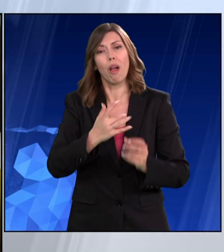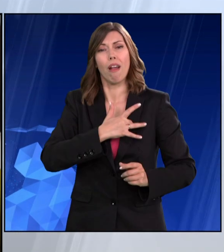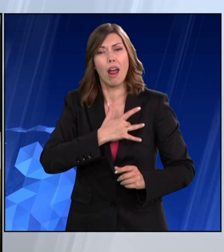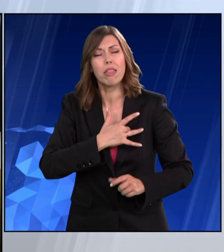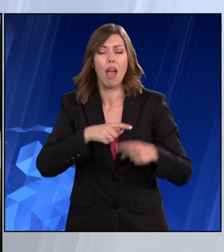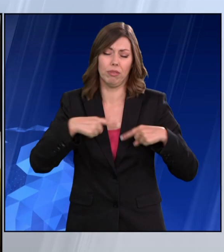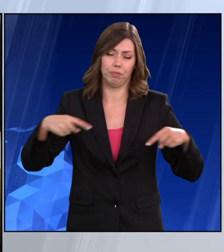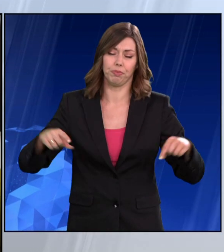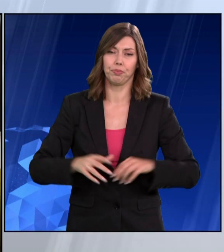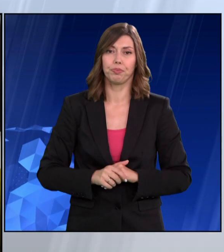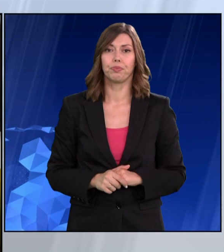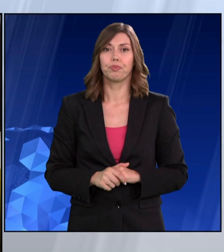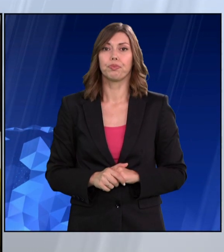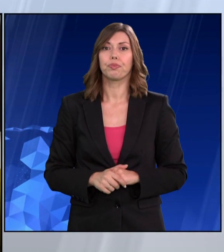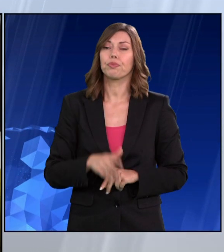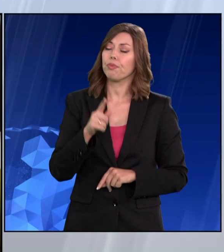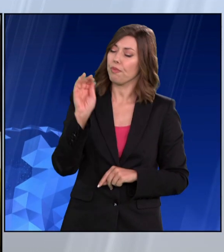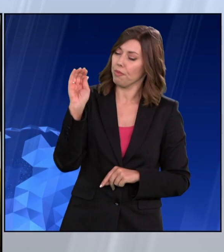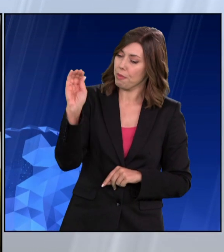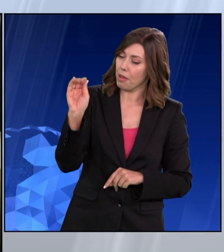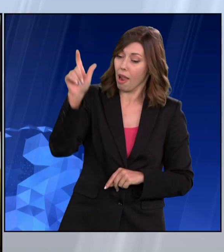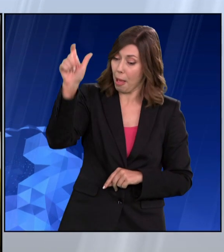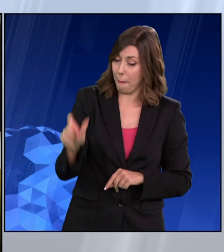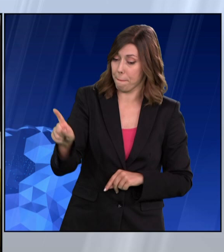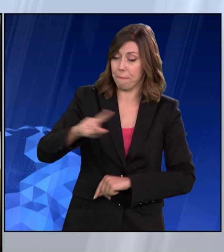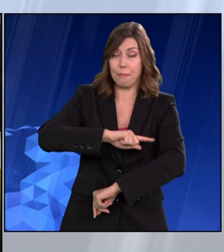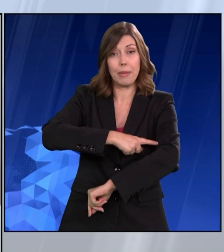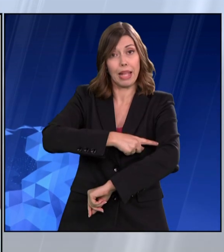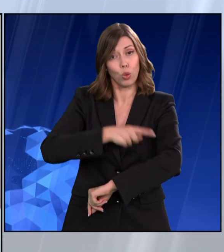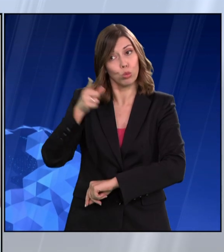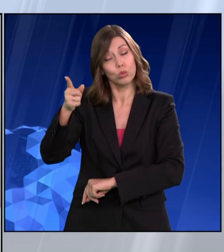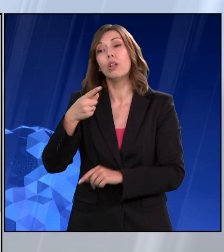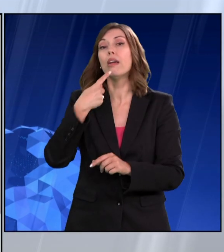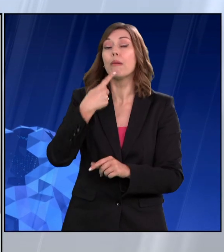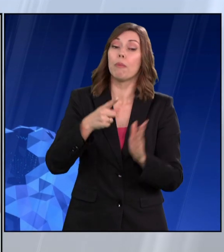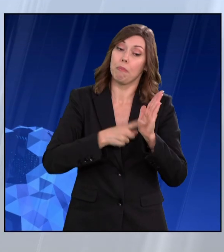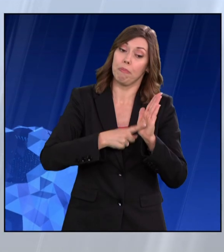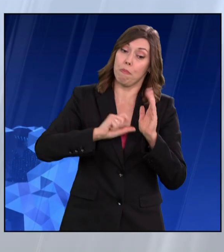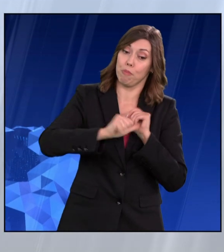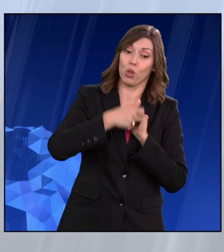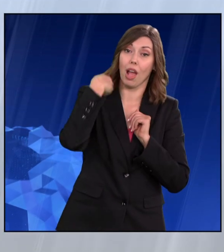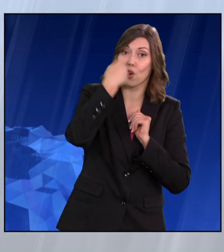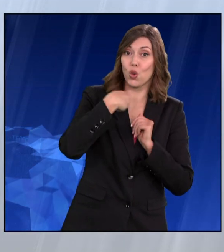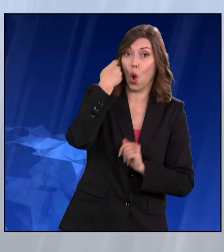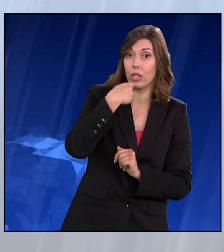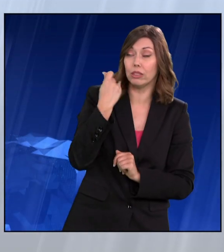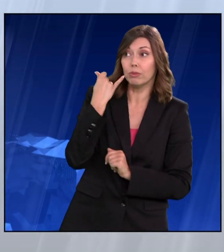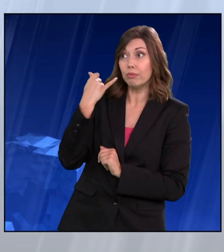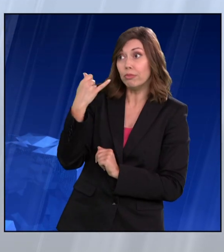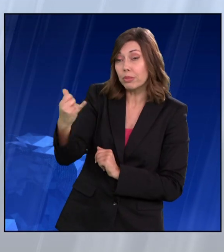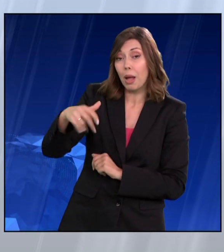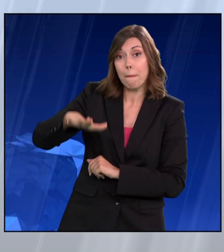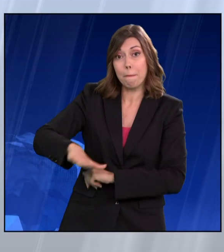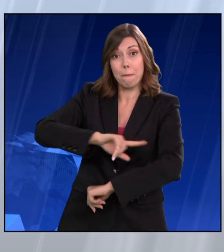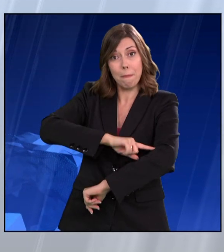όπως καταλαβαίνω, γιατρέ, είστε και εσείς υπέρ, εφόσον βεβαίως οι γονείς έχουν επικοινωνήσει με τον παιδίατρο,